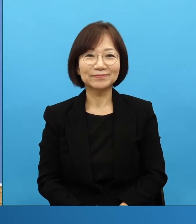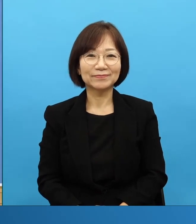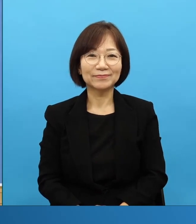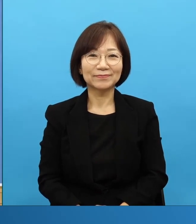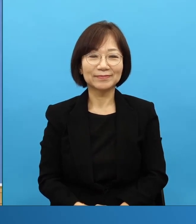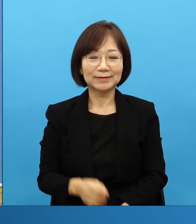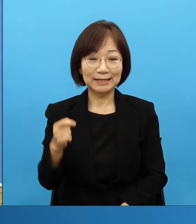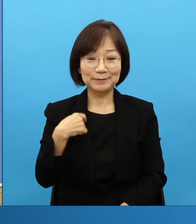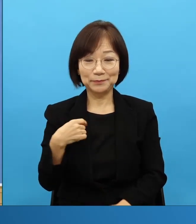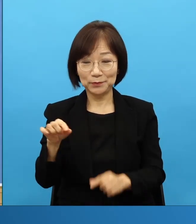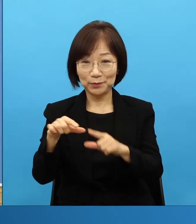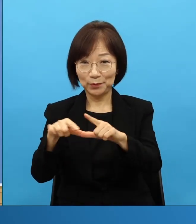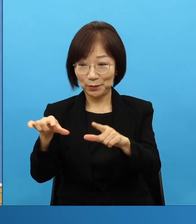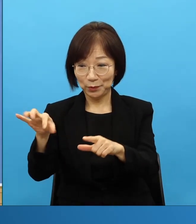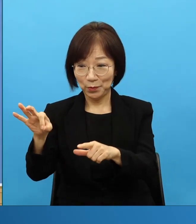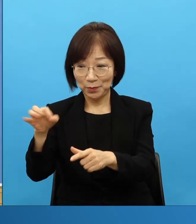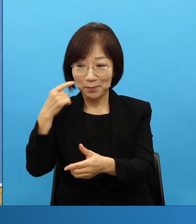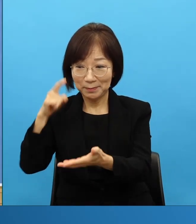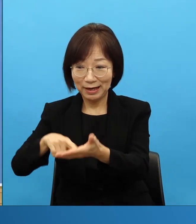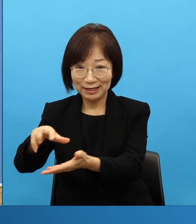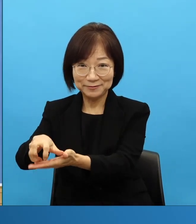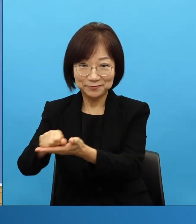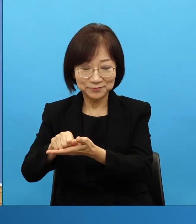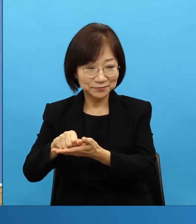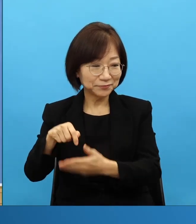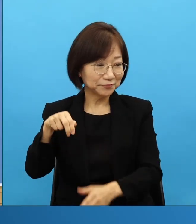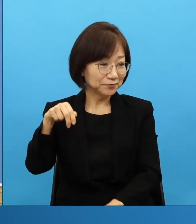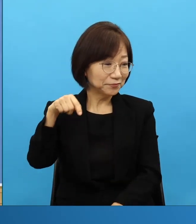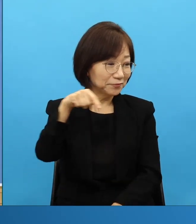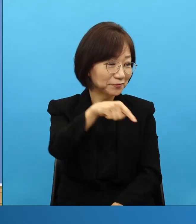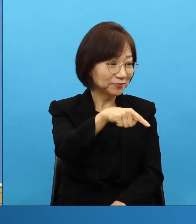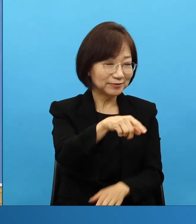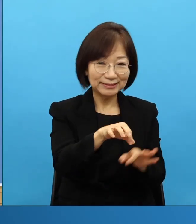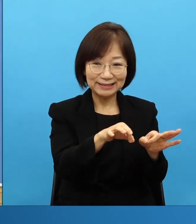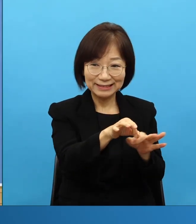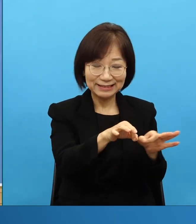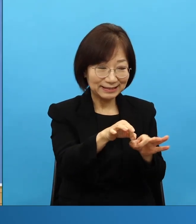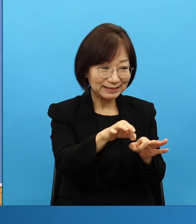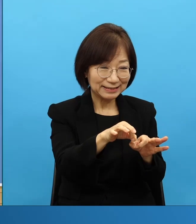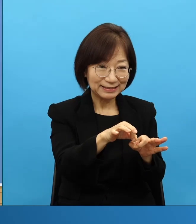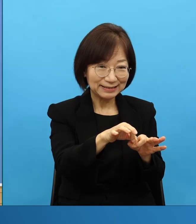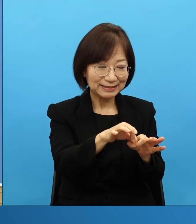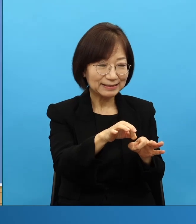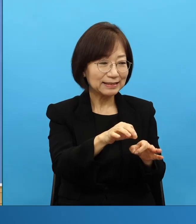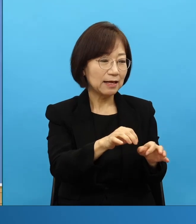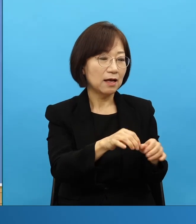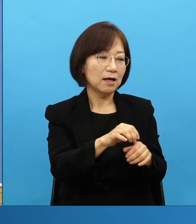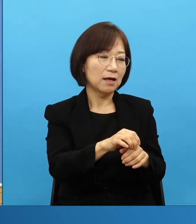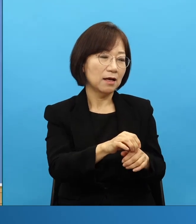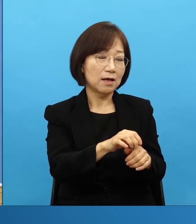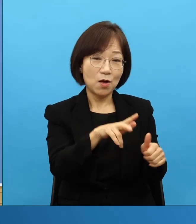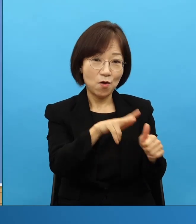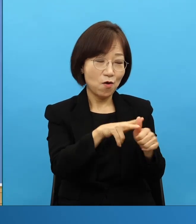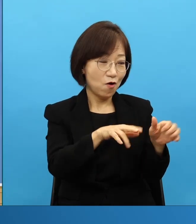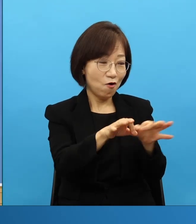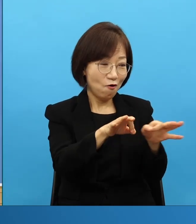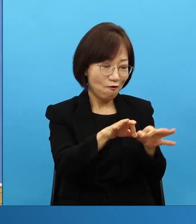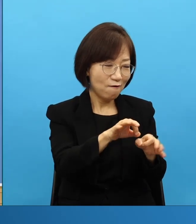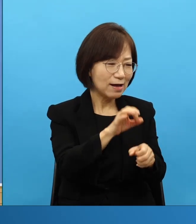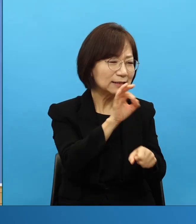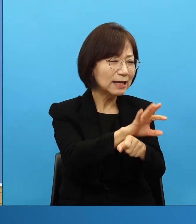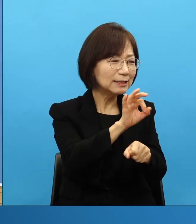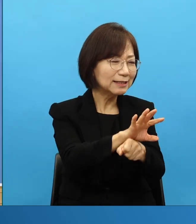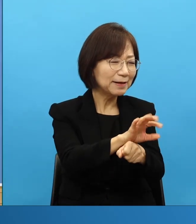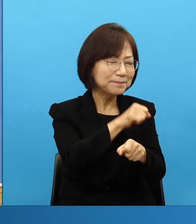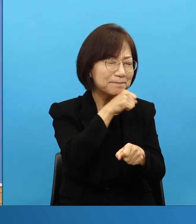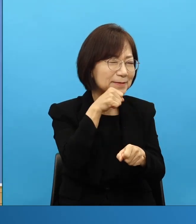밑에 내려가서 가게에서 이제 뭘 샀어요. 맛있는 걸 산 겁니다. And I went through the back alley and I went into a convenience store and I bought some